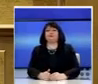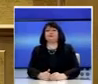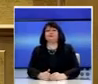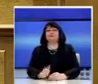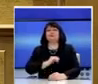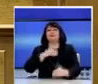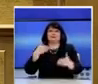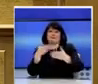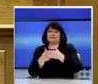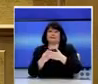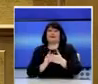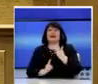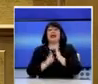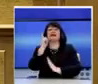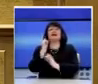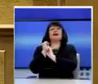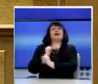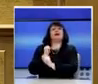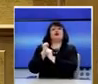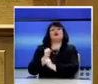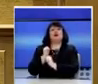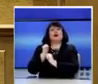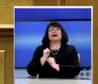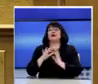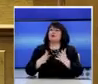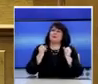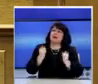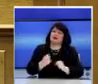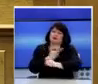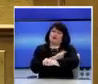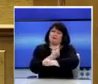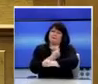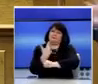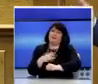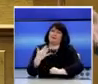Μέχρι τις 11 Γενάρη είχαν εμβολιαστεί με βάση την ανακοίνωση